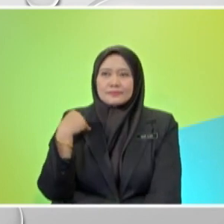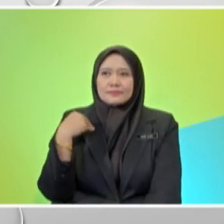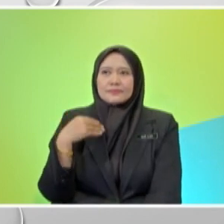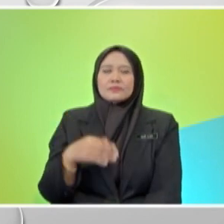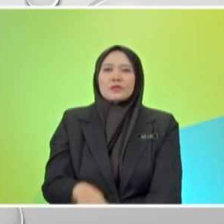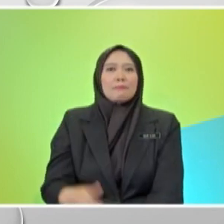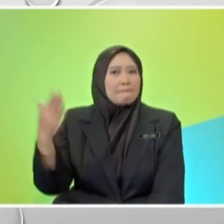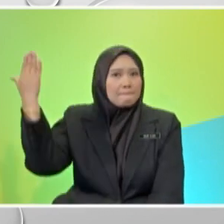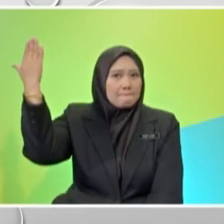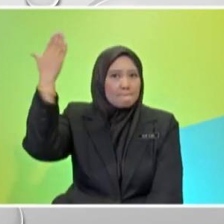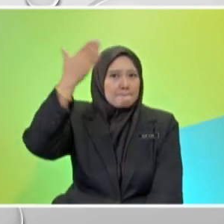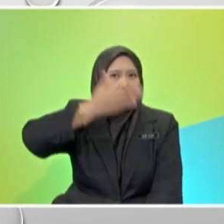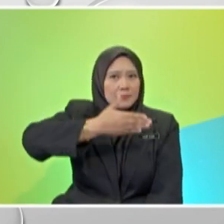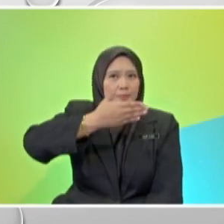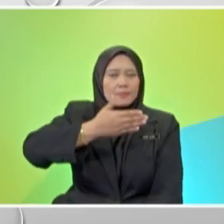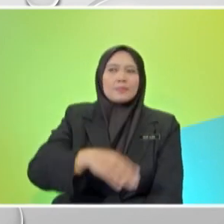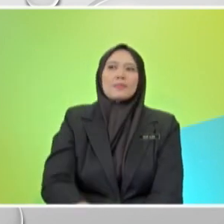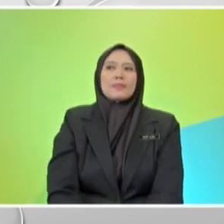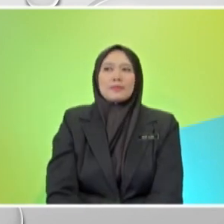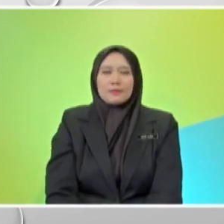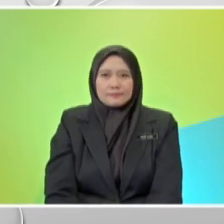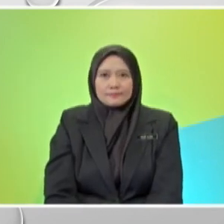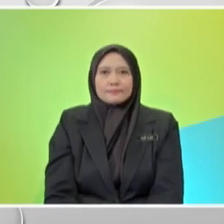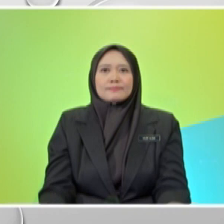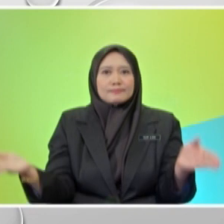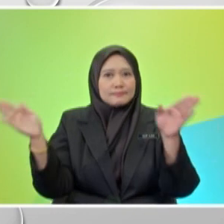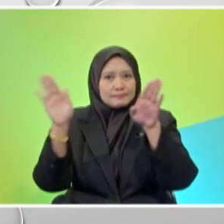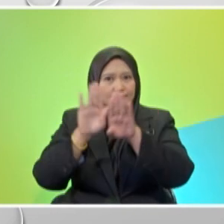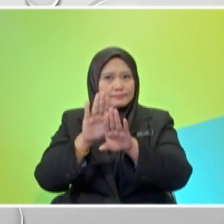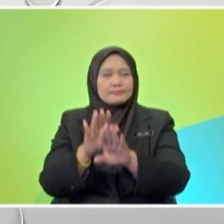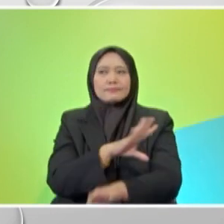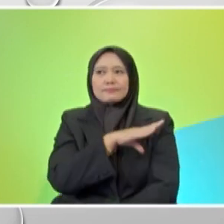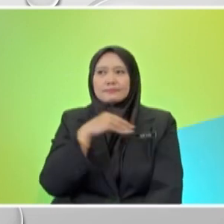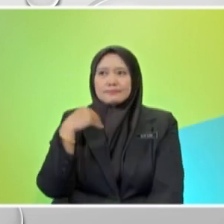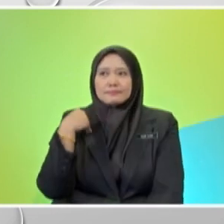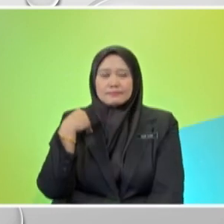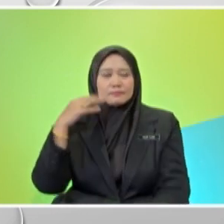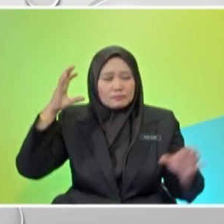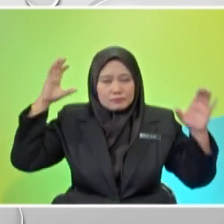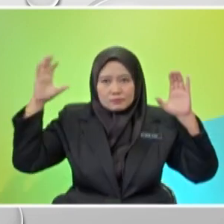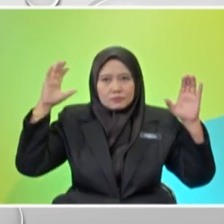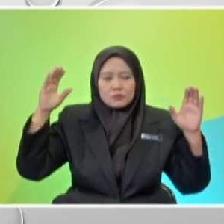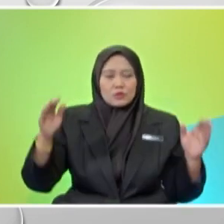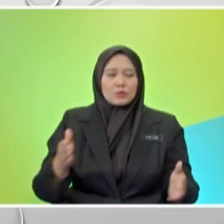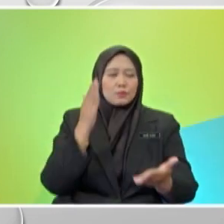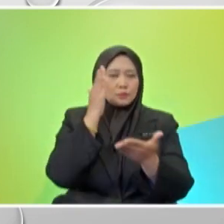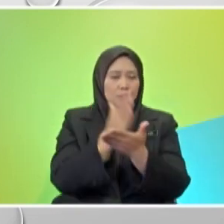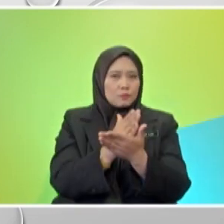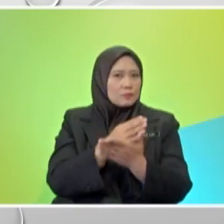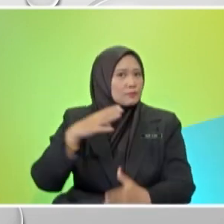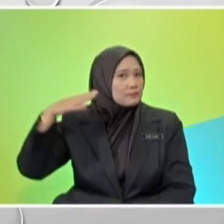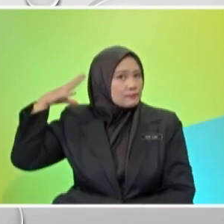palang keselamatan tu dia akan tertutup dan juga pembas tu dia akan berhenti